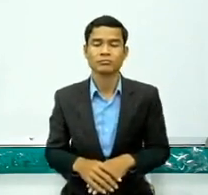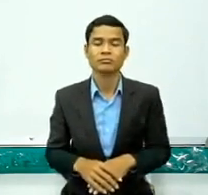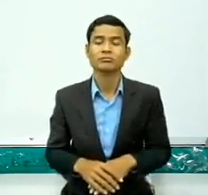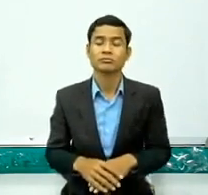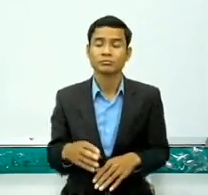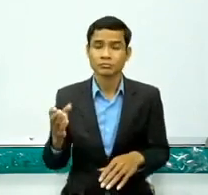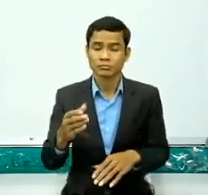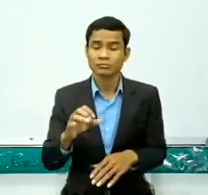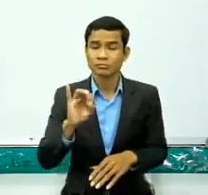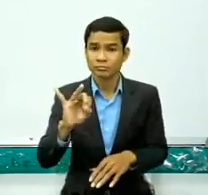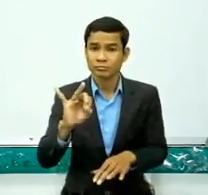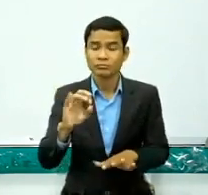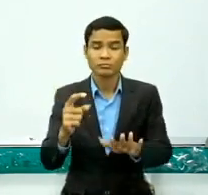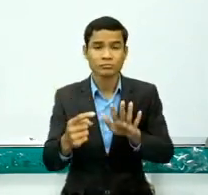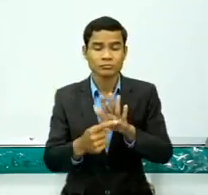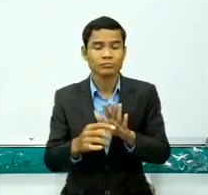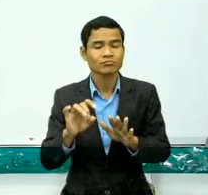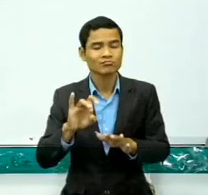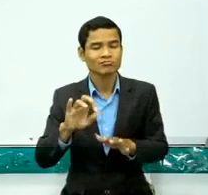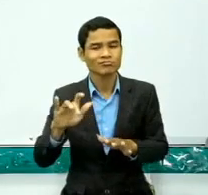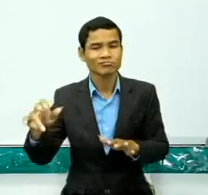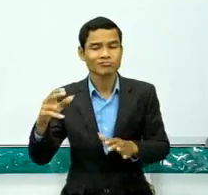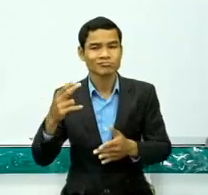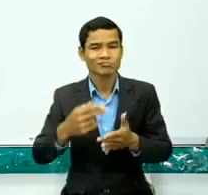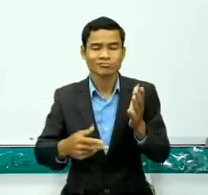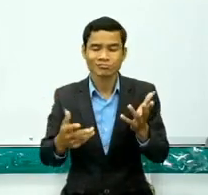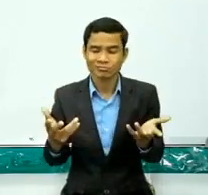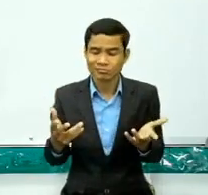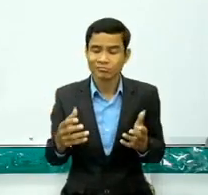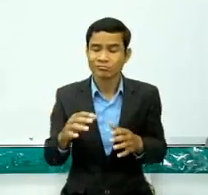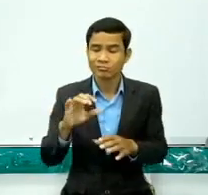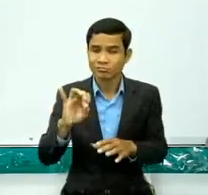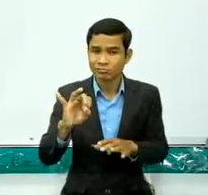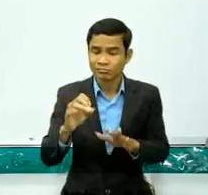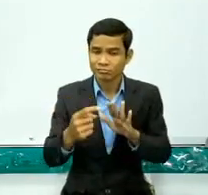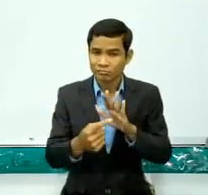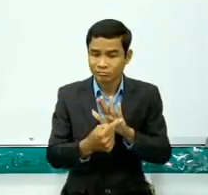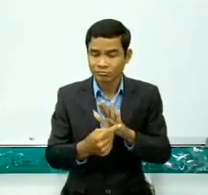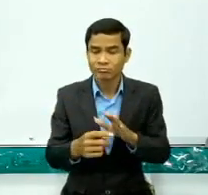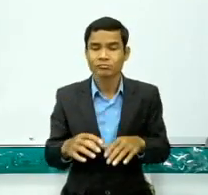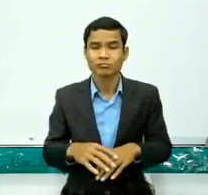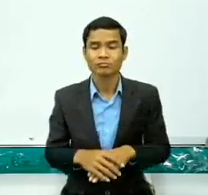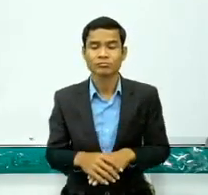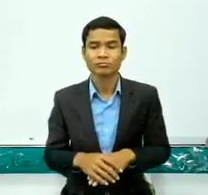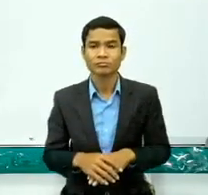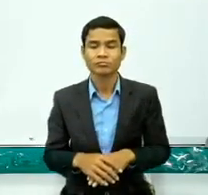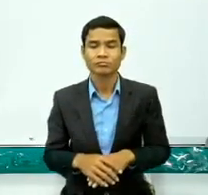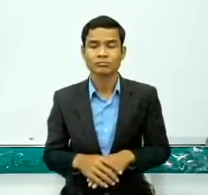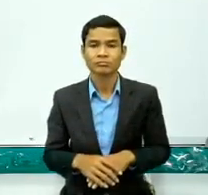ចាឈើមានអក្សរអ្វីខ្លះណោះឈើ